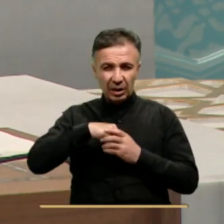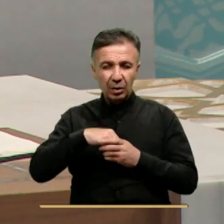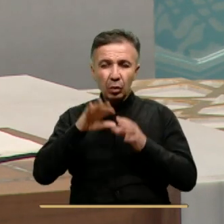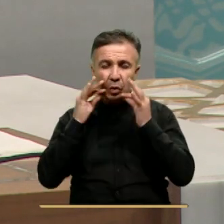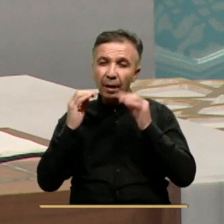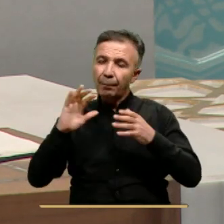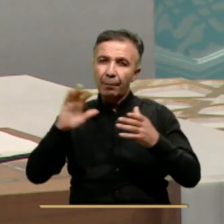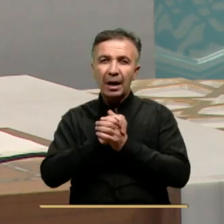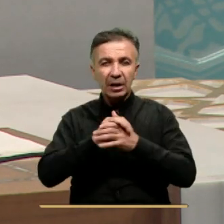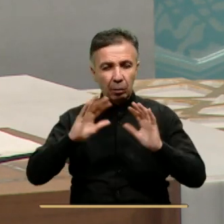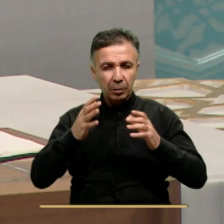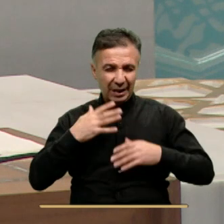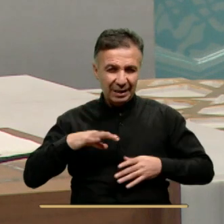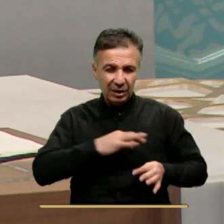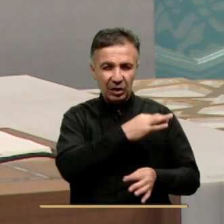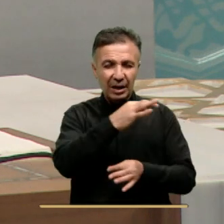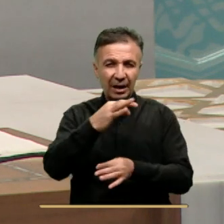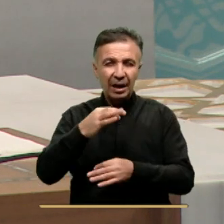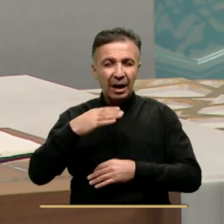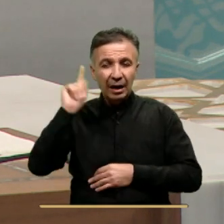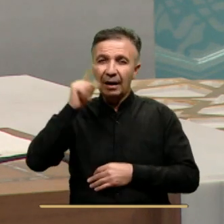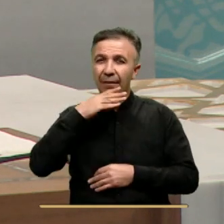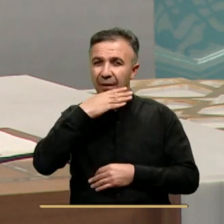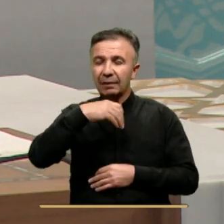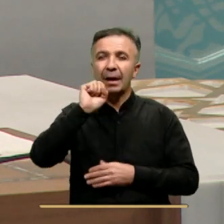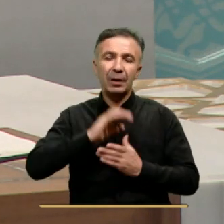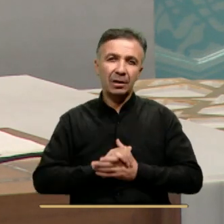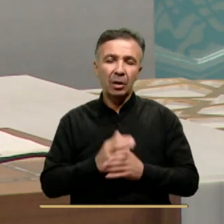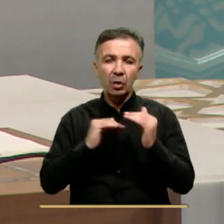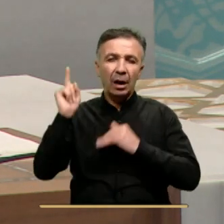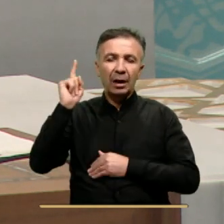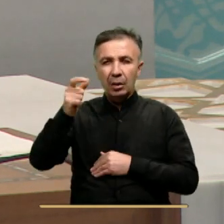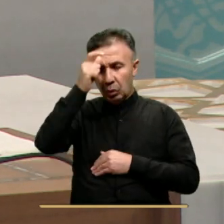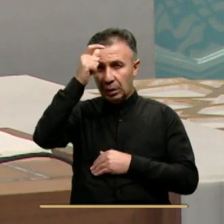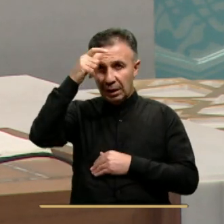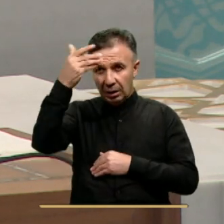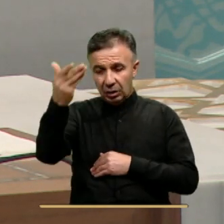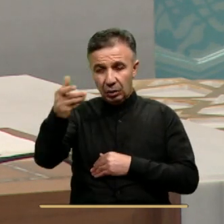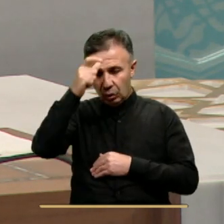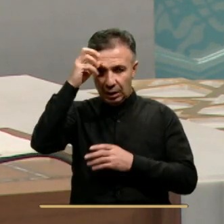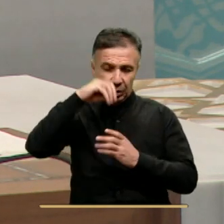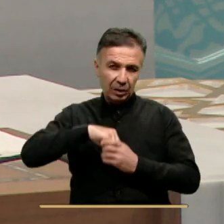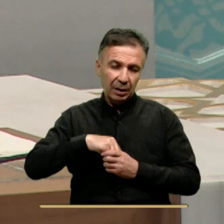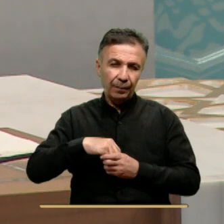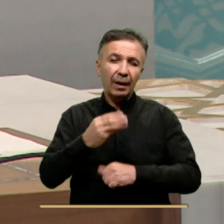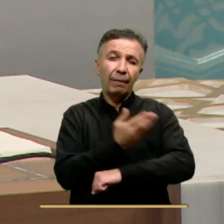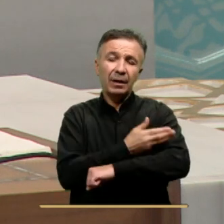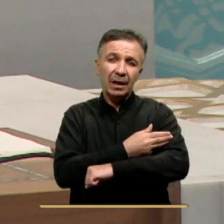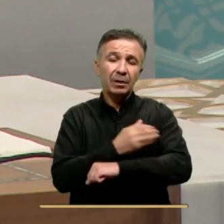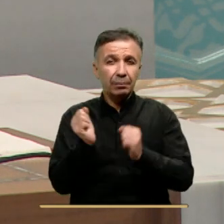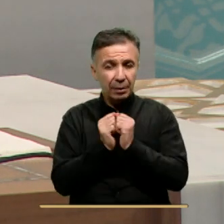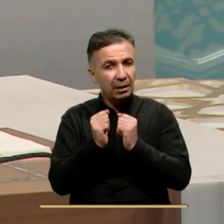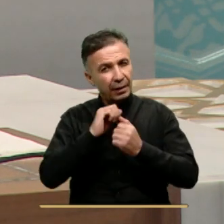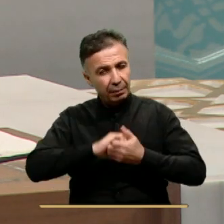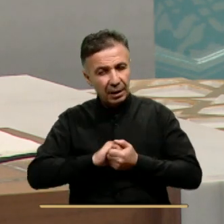fırsat vermesin Yüce Rabbimiz yurt içinde ve yurt dışında vatanımızın birliği